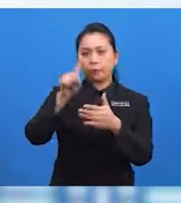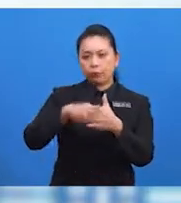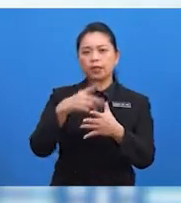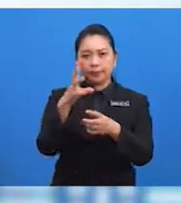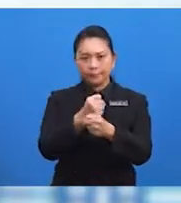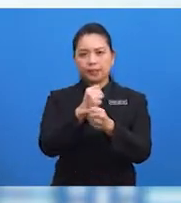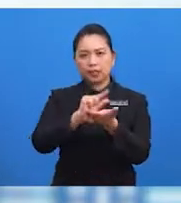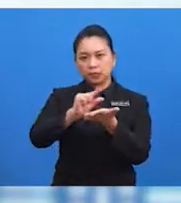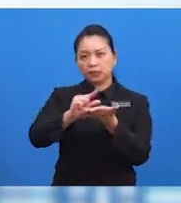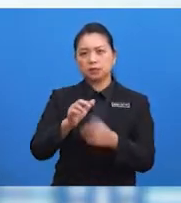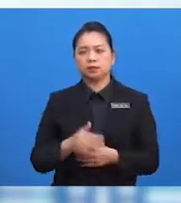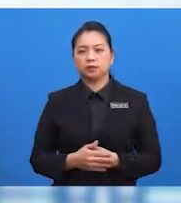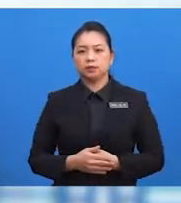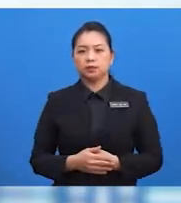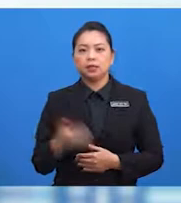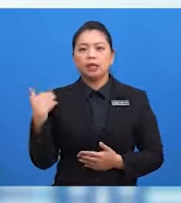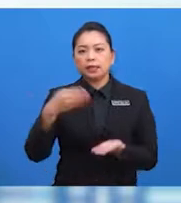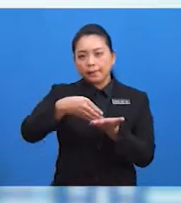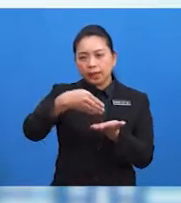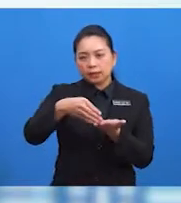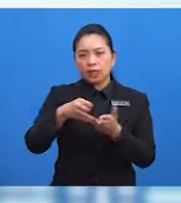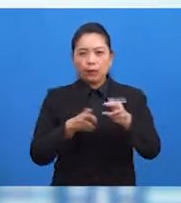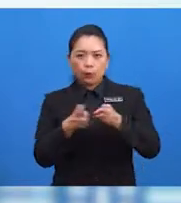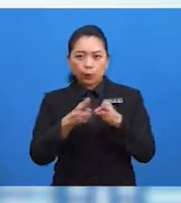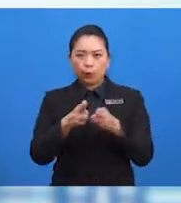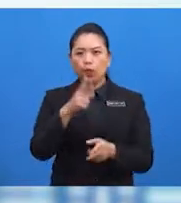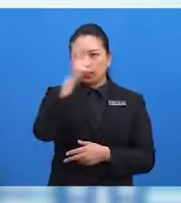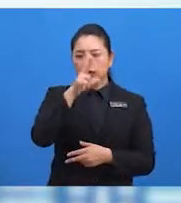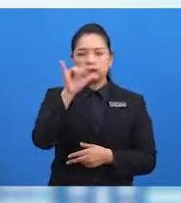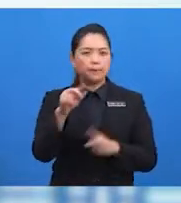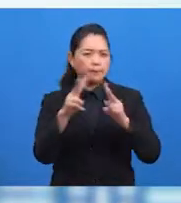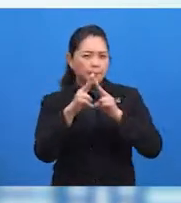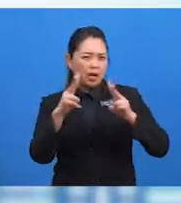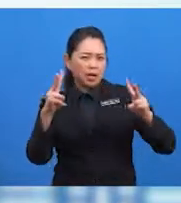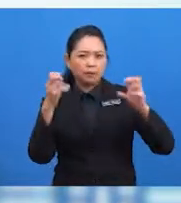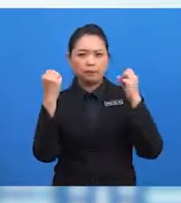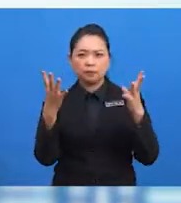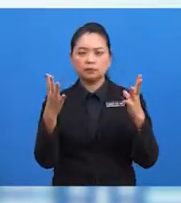Emolumen merupakan perbelanjaan mengurus kerajaan yang terbesar.